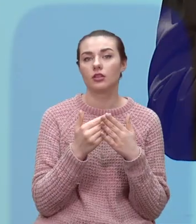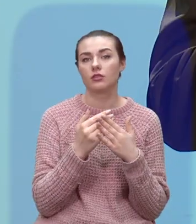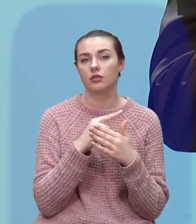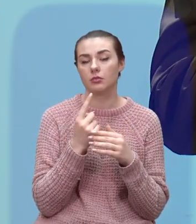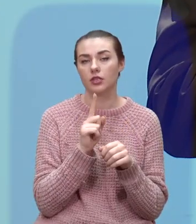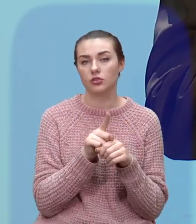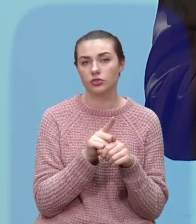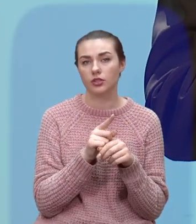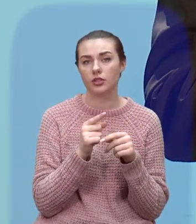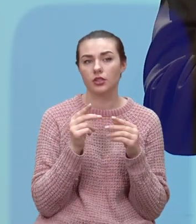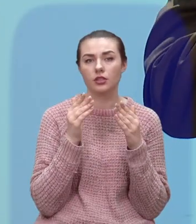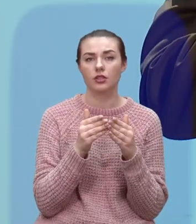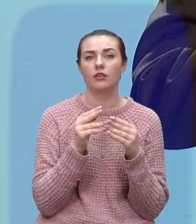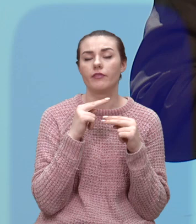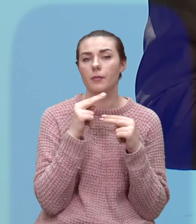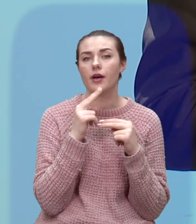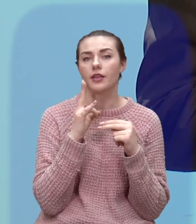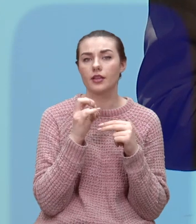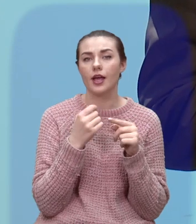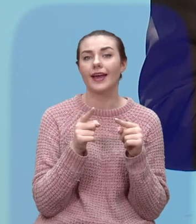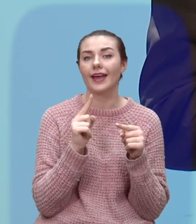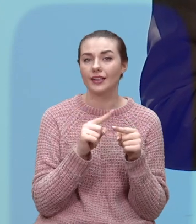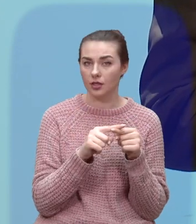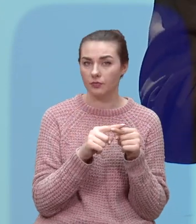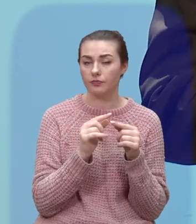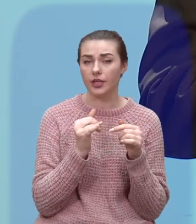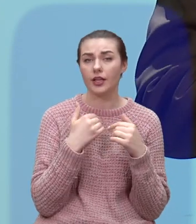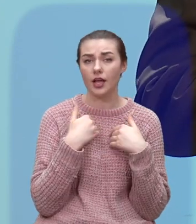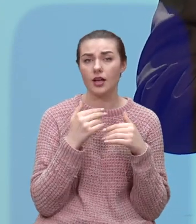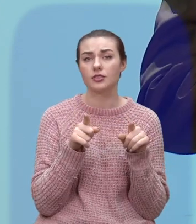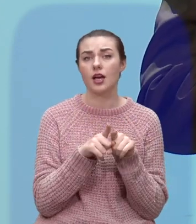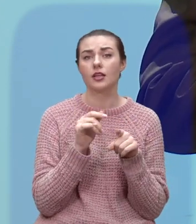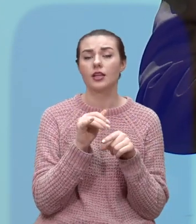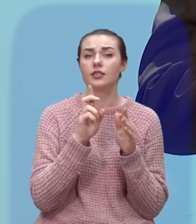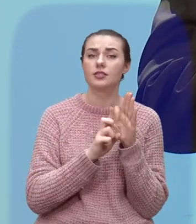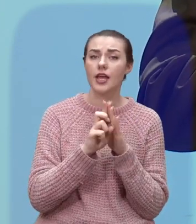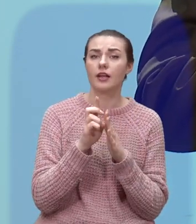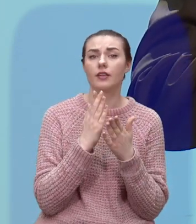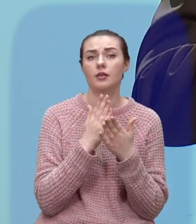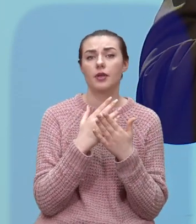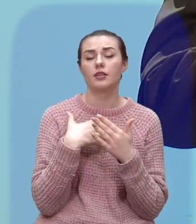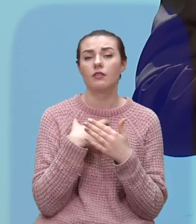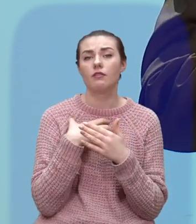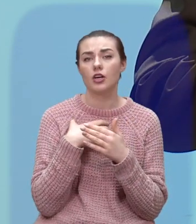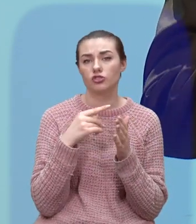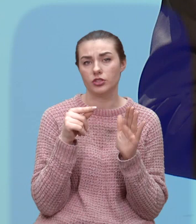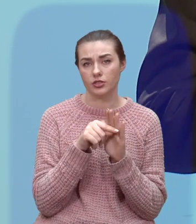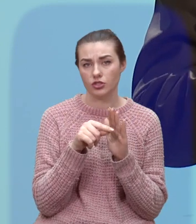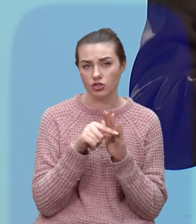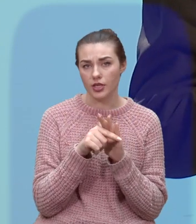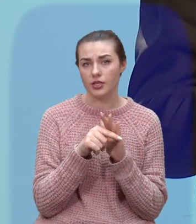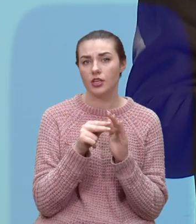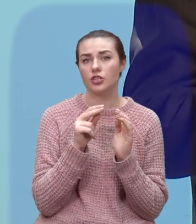наверное мы должны сосредоточиться именно на этой составляющей она для нас как для церкви и имеет сегодня куда